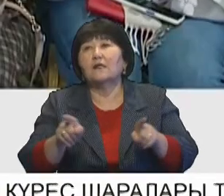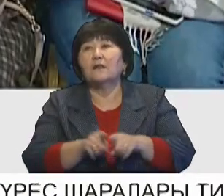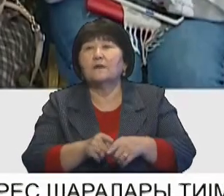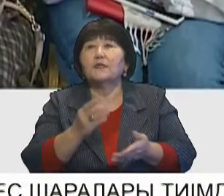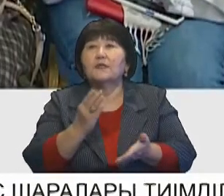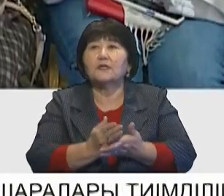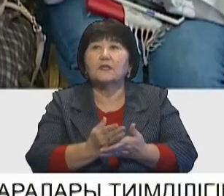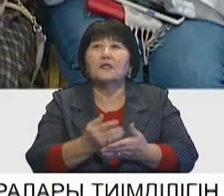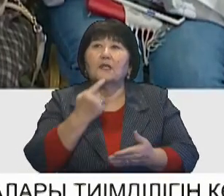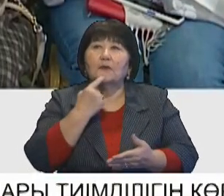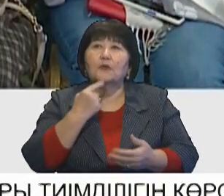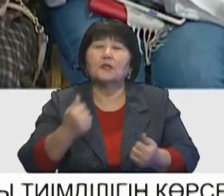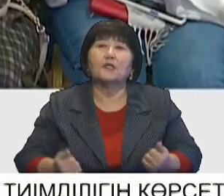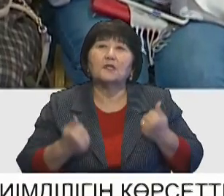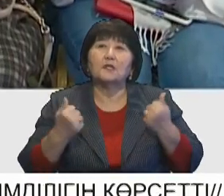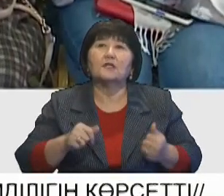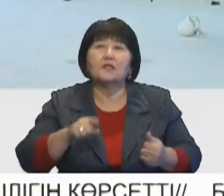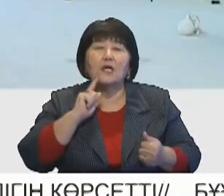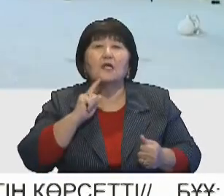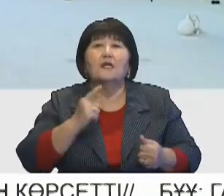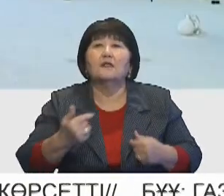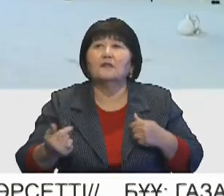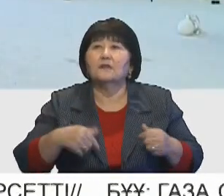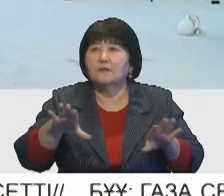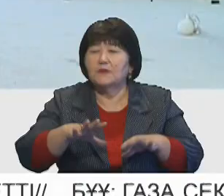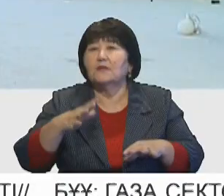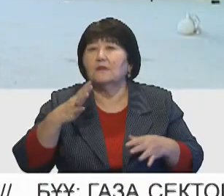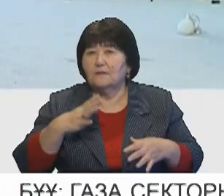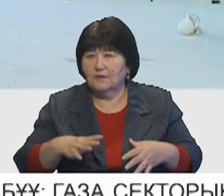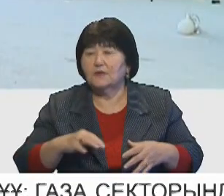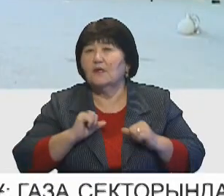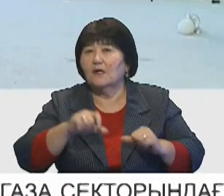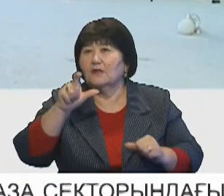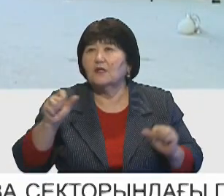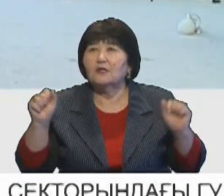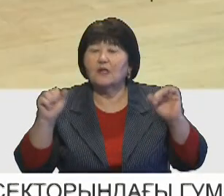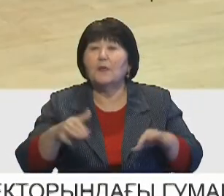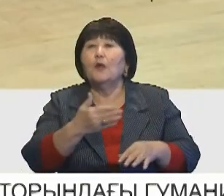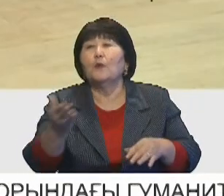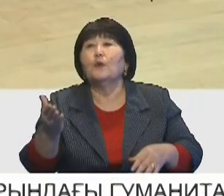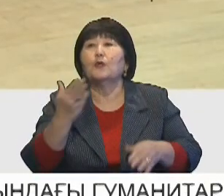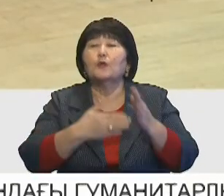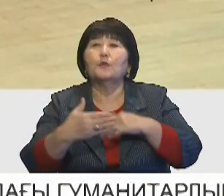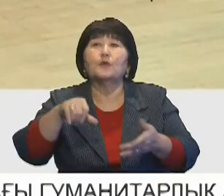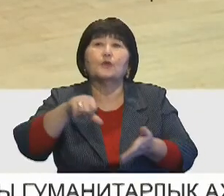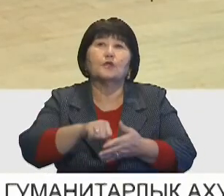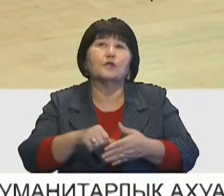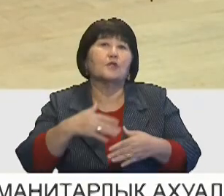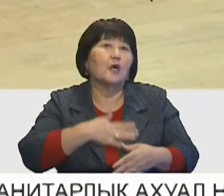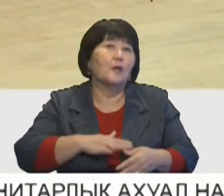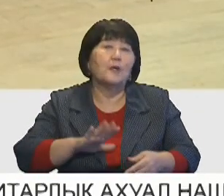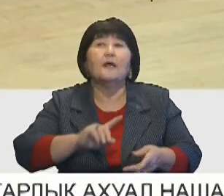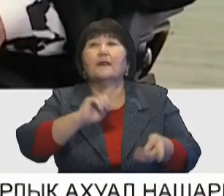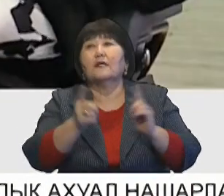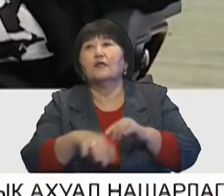тағдыр тауқыметін тартса да, жігері жасымаған, сынаққа тап болса да, сағысынбаған қайсар жандар бас қосты. Олар мүмкіндігім шектеулі деп мойымады,